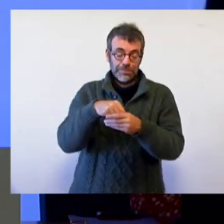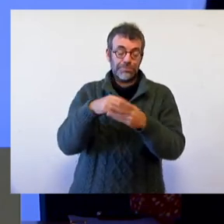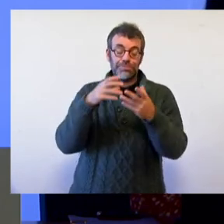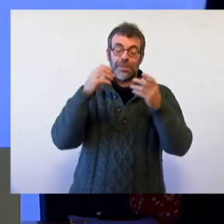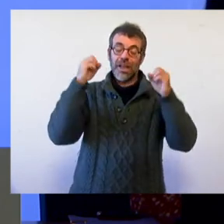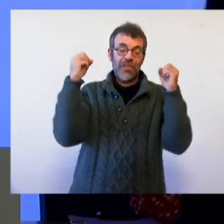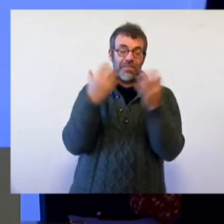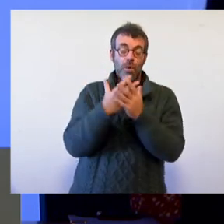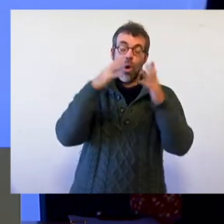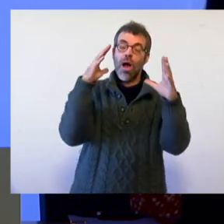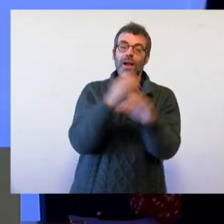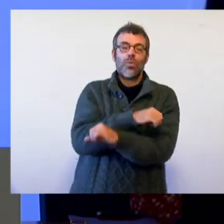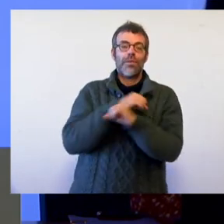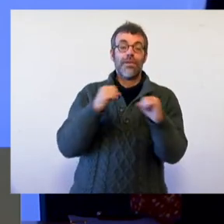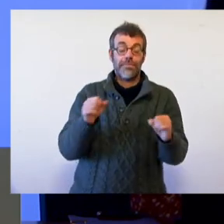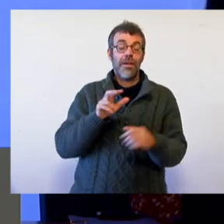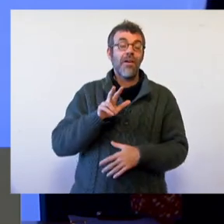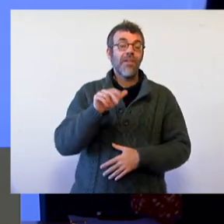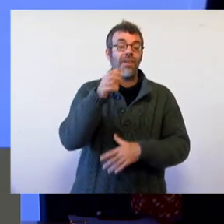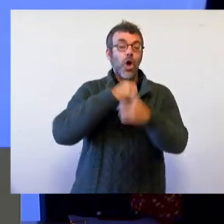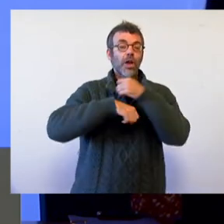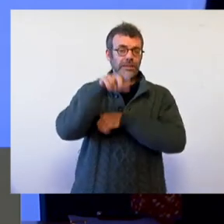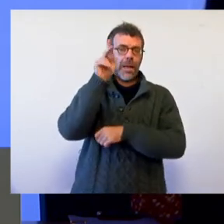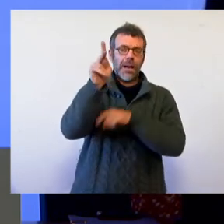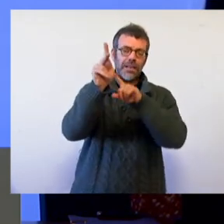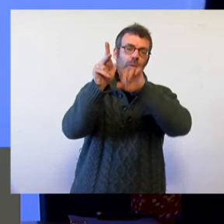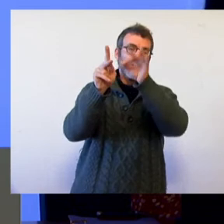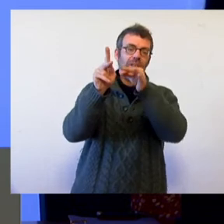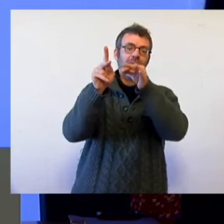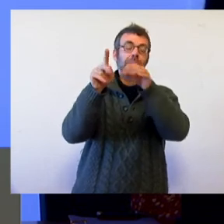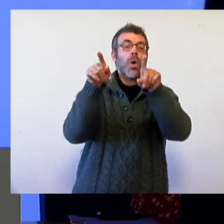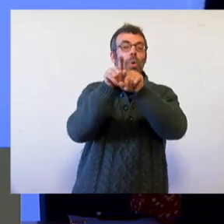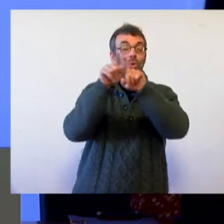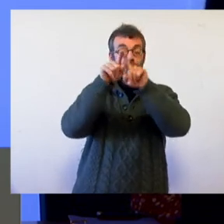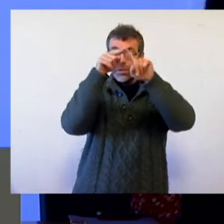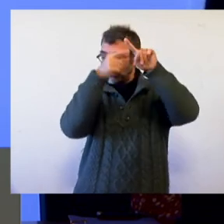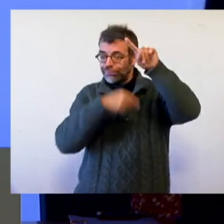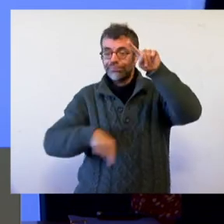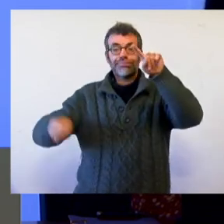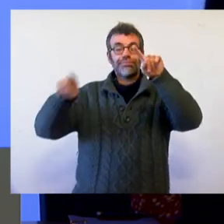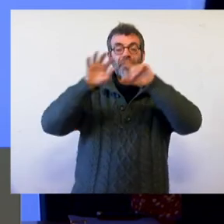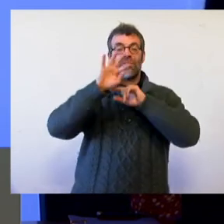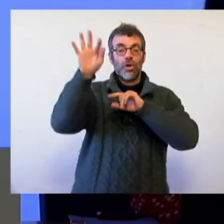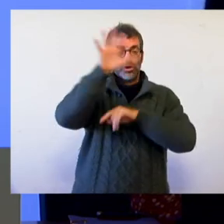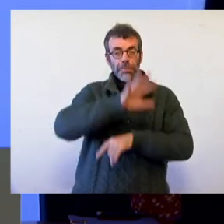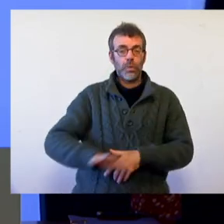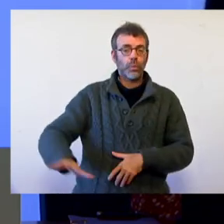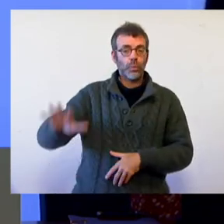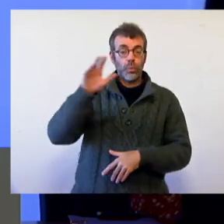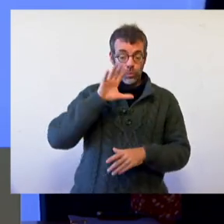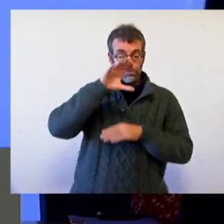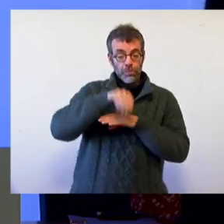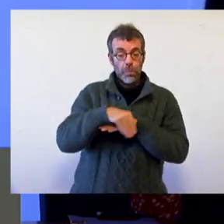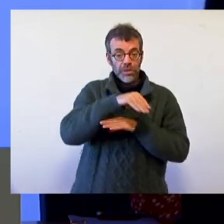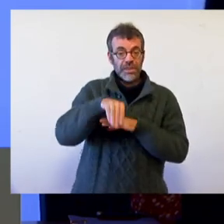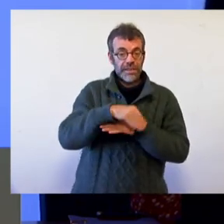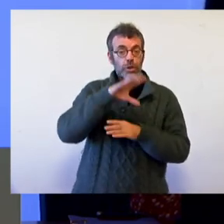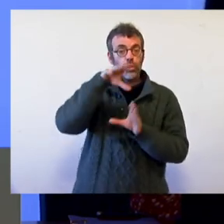à Paris, mais qui doit avoir lieu partout en France et en particulier à Montpellier pour présenter cela. Et